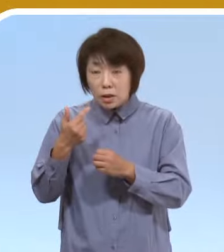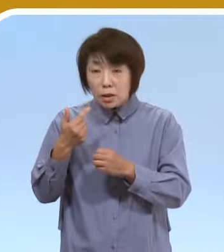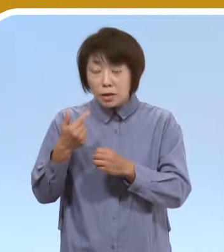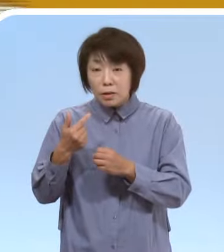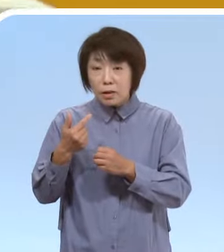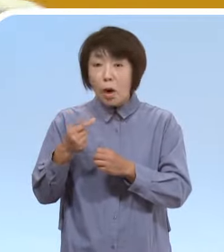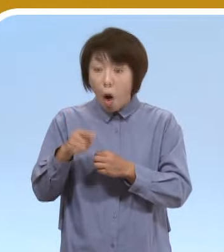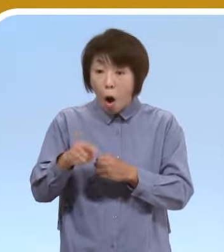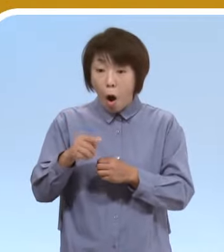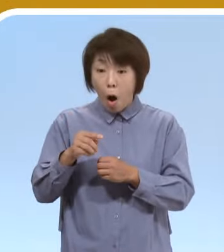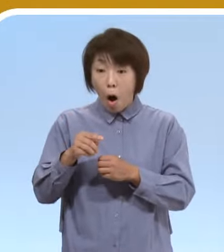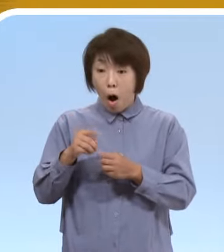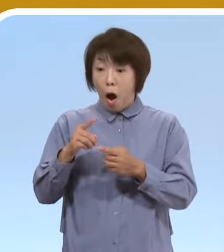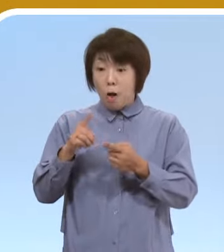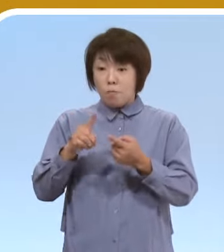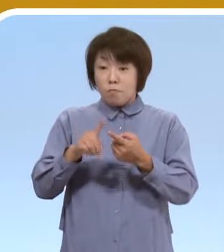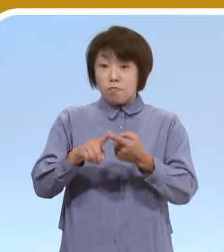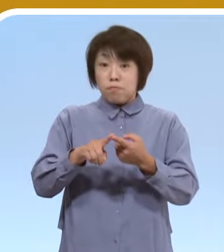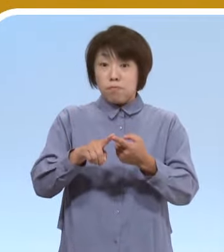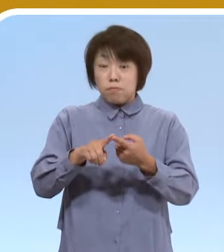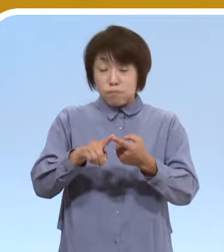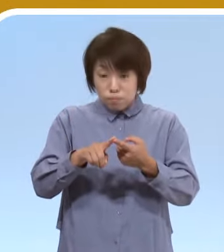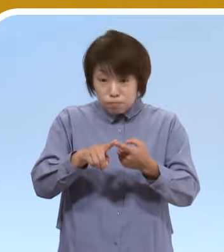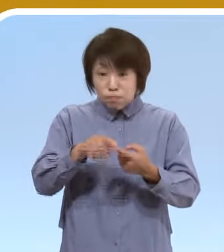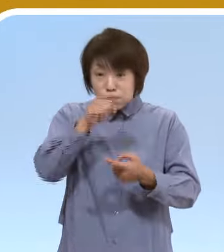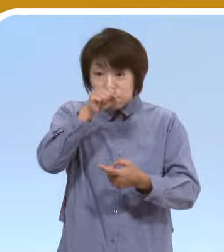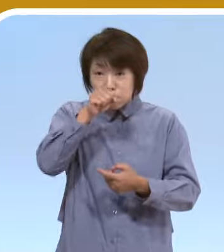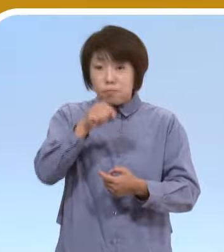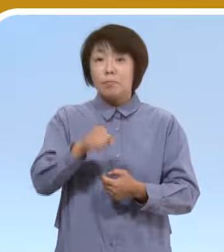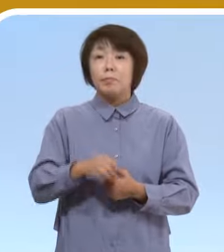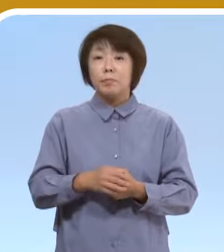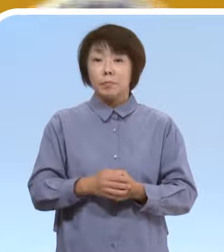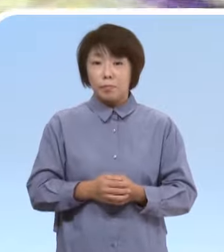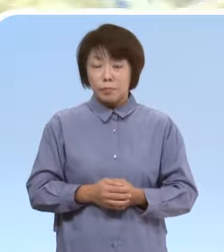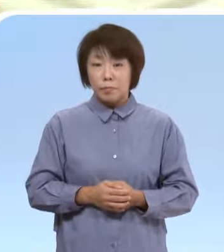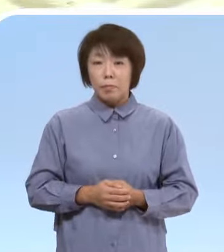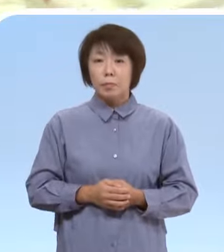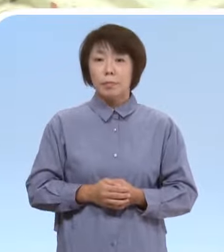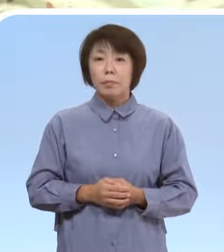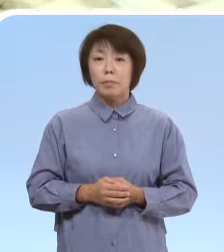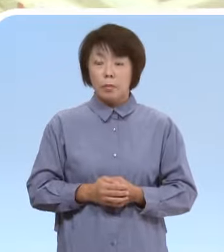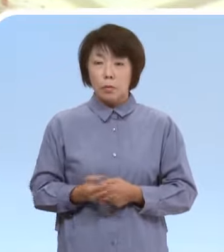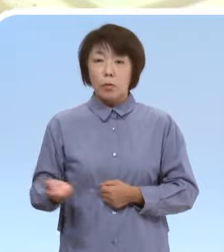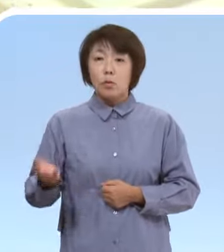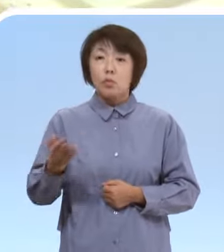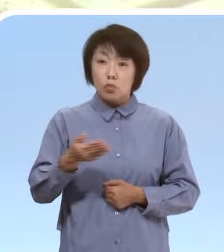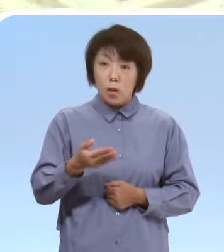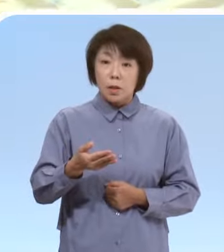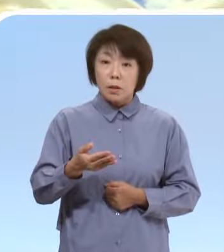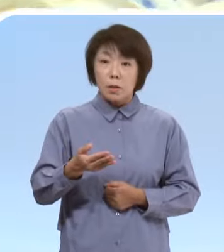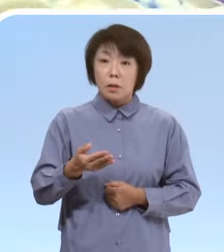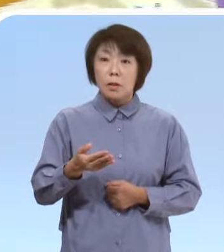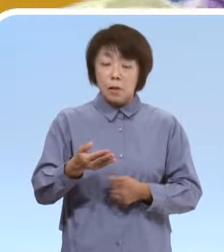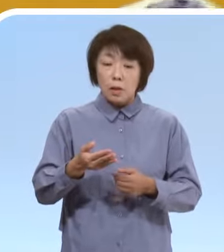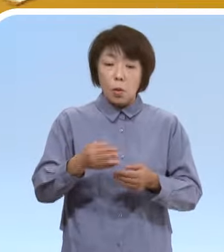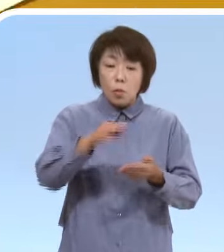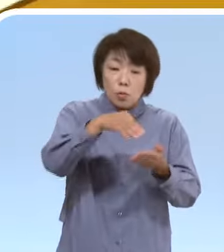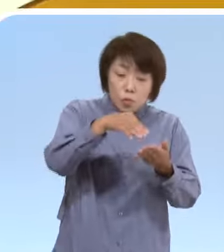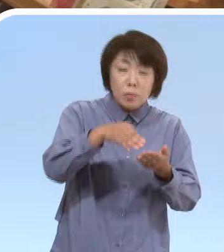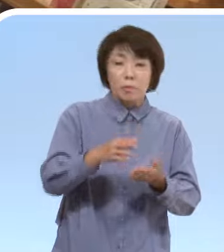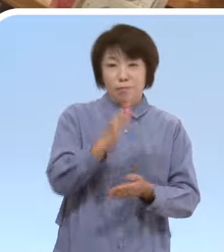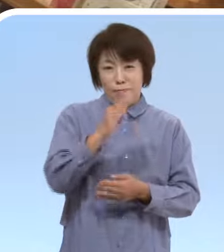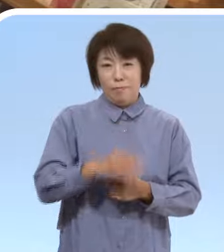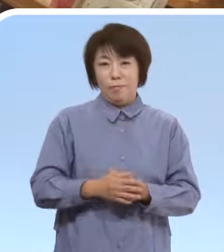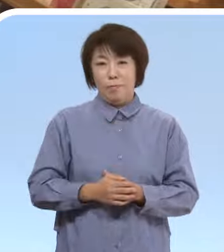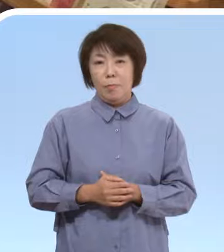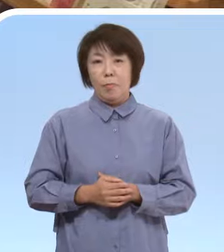こんな感じ で、ね、すごい、あ、まんまですよ、すごい、 そうですね、じゃあこれで、あの、いえいえ、色で色塗っていってみましょうか、